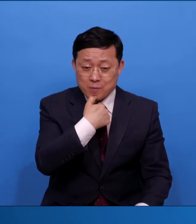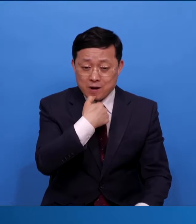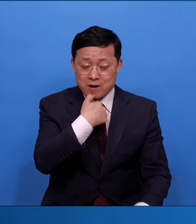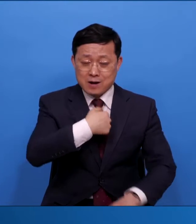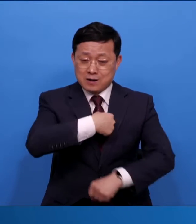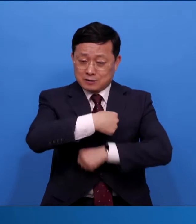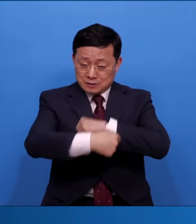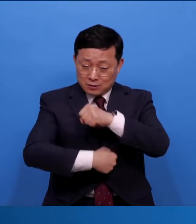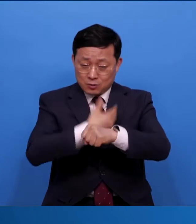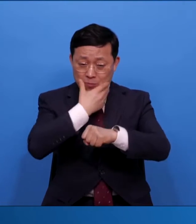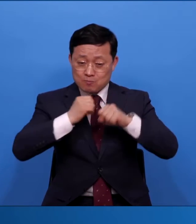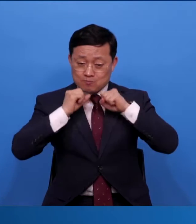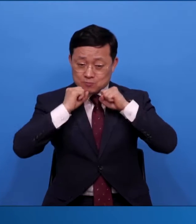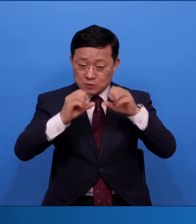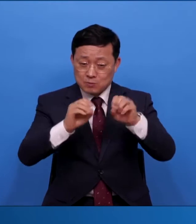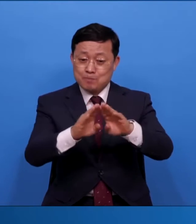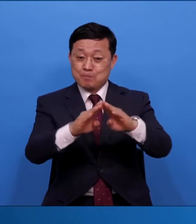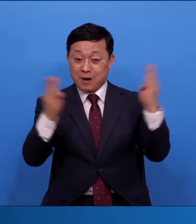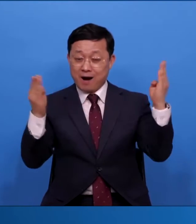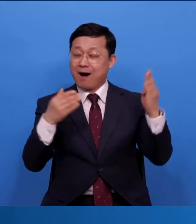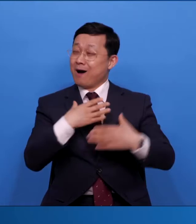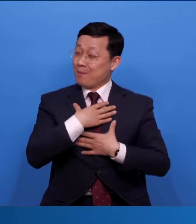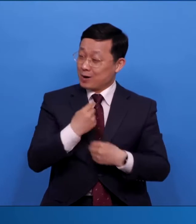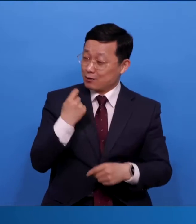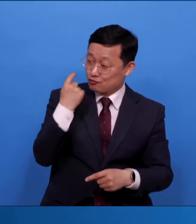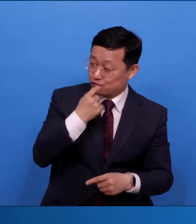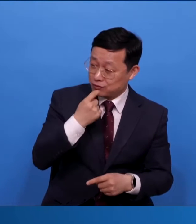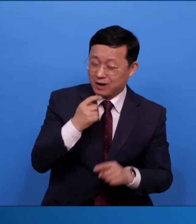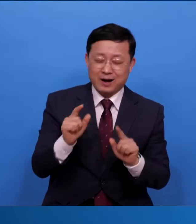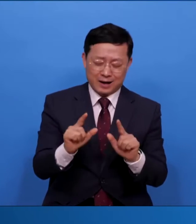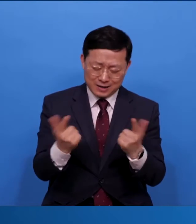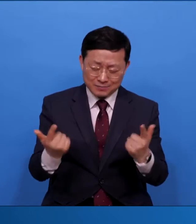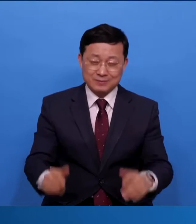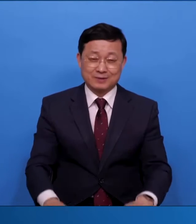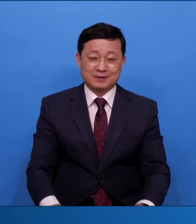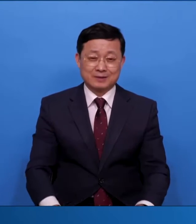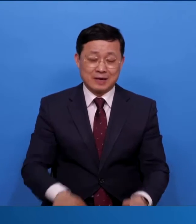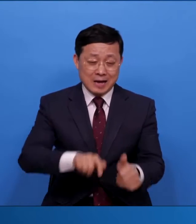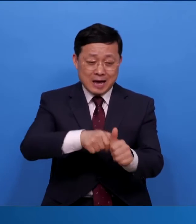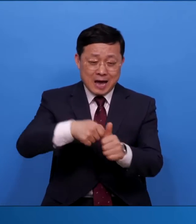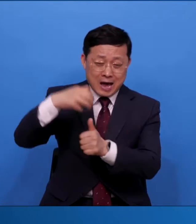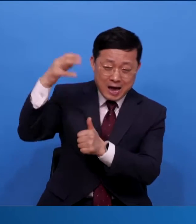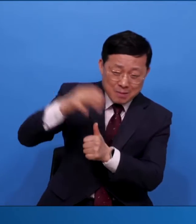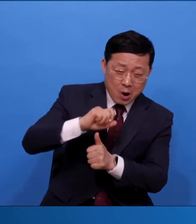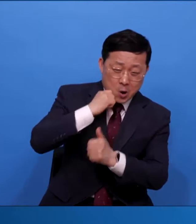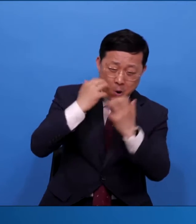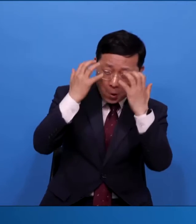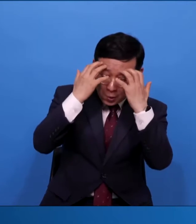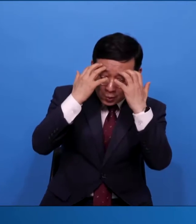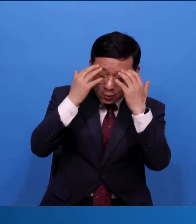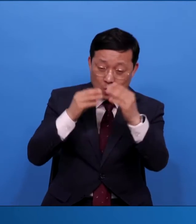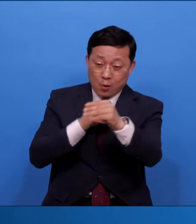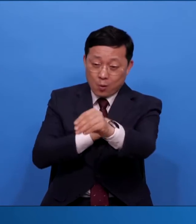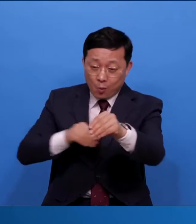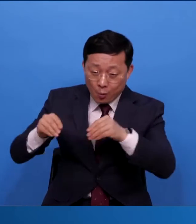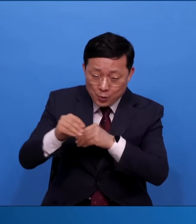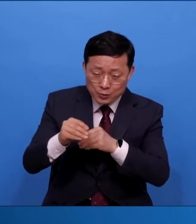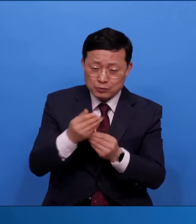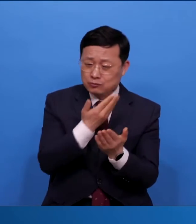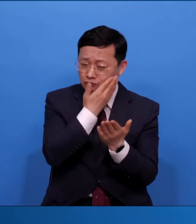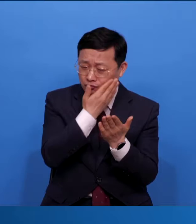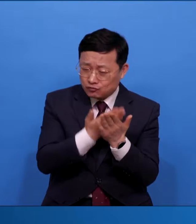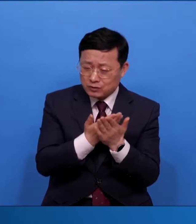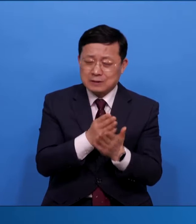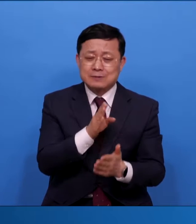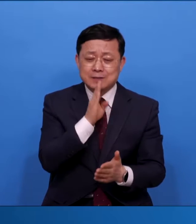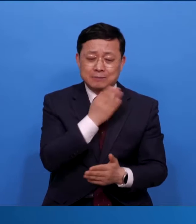많이들 것처럼 보이지만은 참제자는 이때 나오는 최후의 기회가 되는 겁니다. 我们认为是门大大敞开的时候